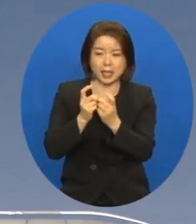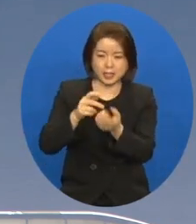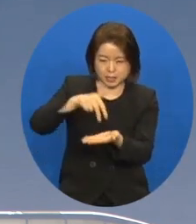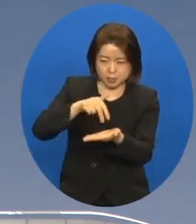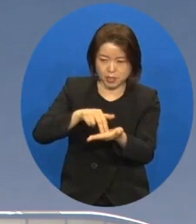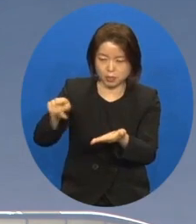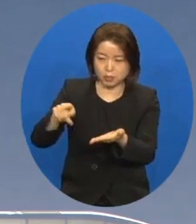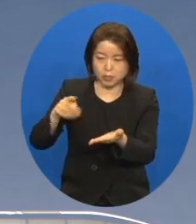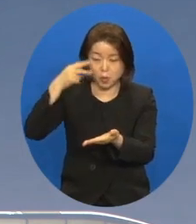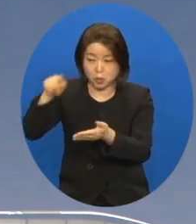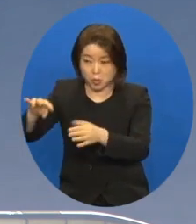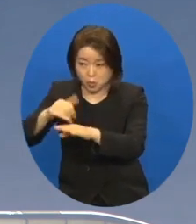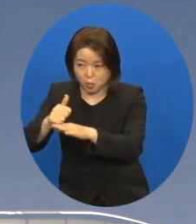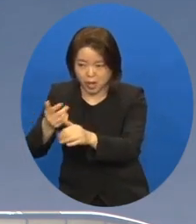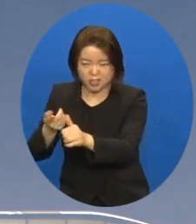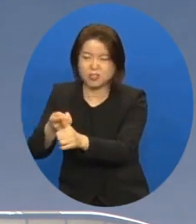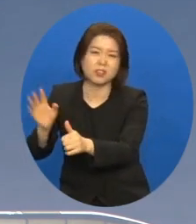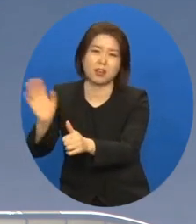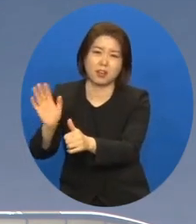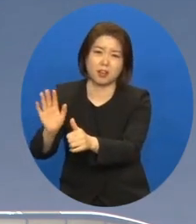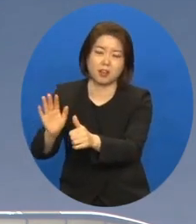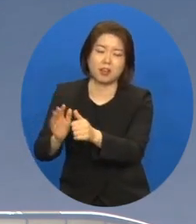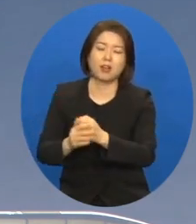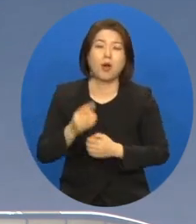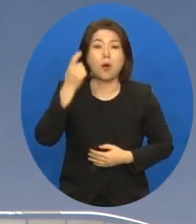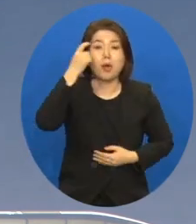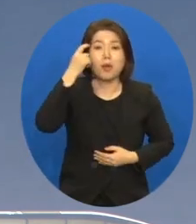손대지 않았습니다. 하나님을 진짜